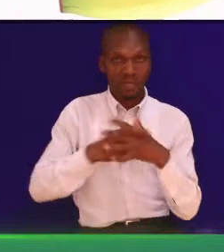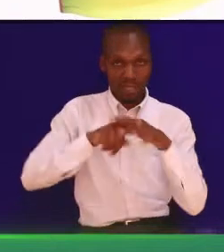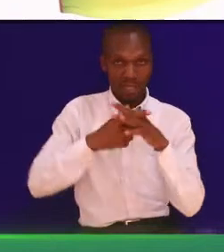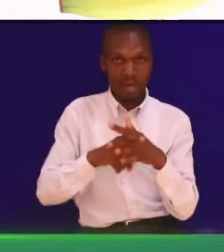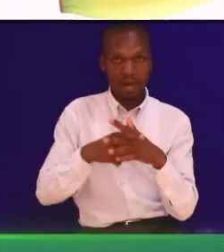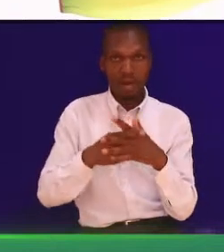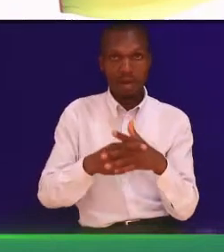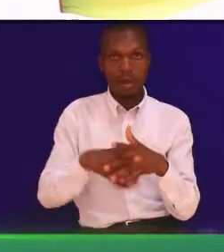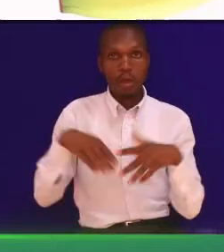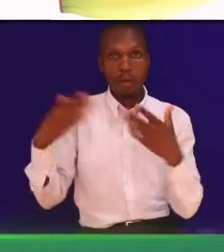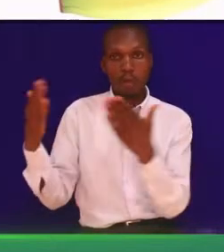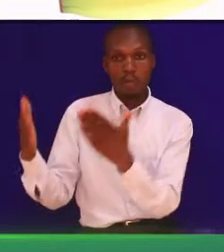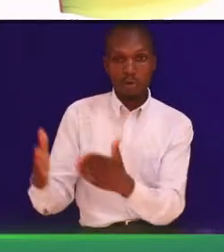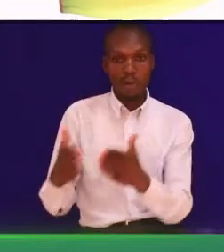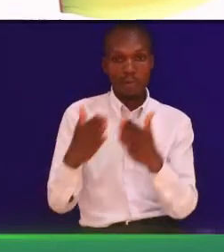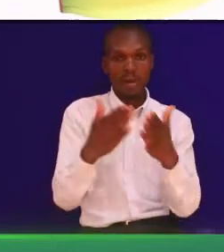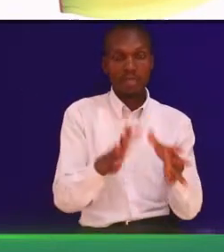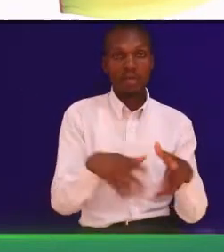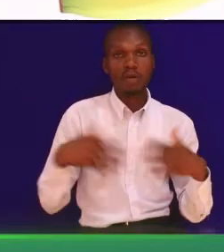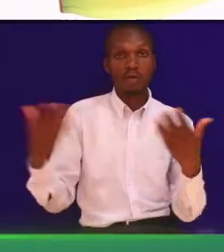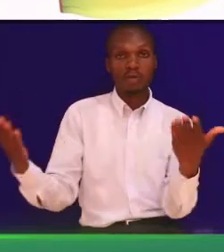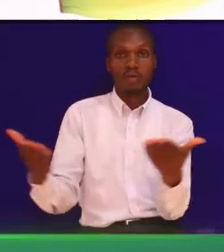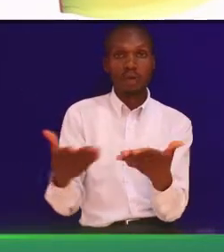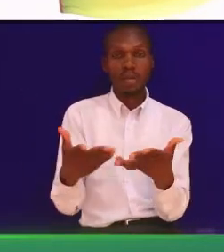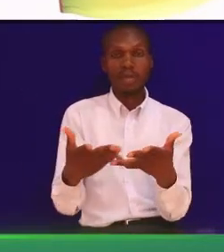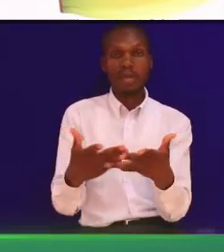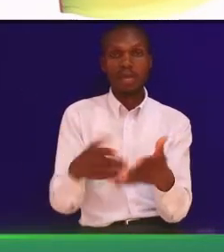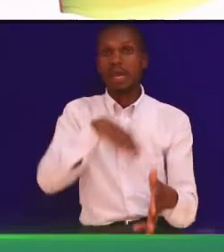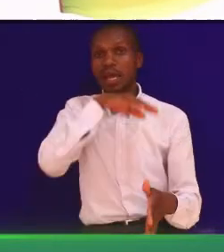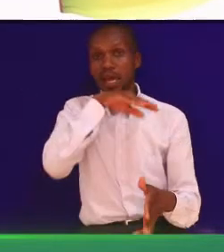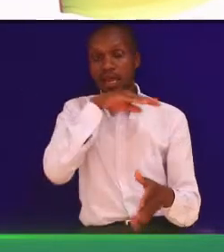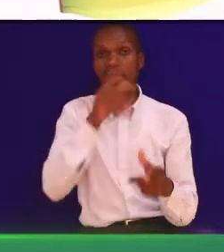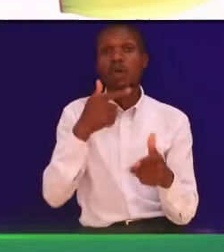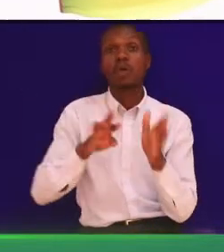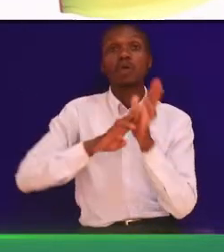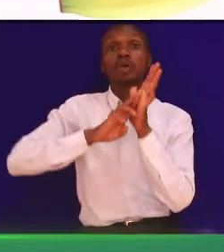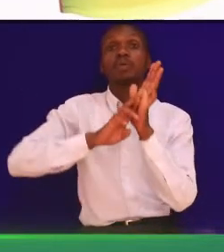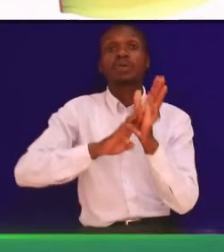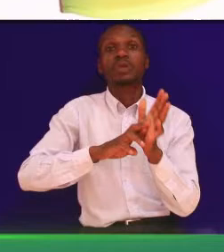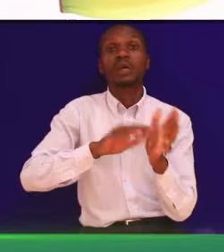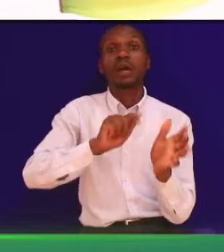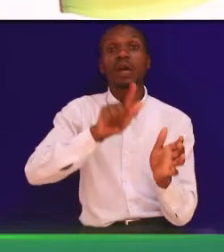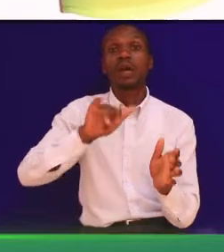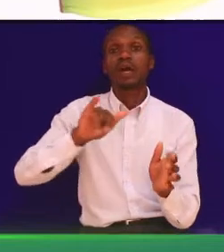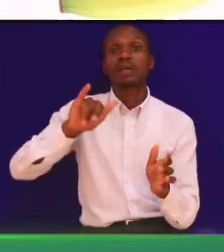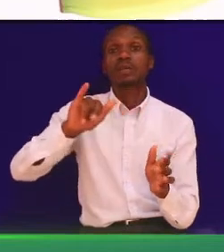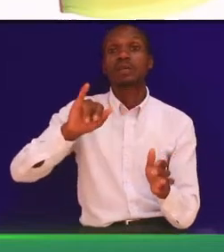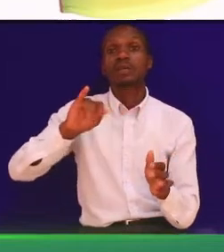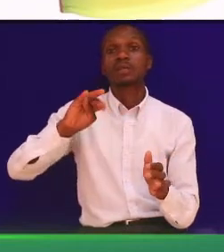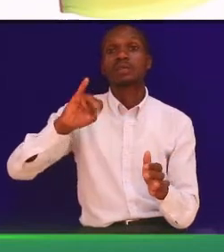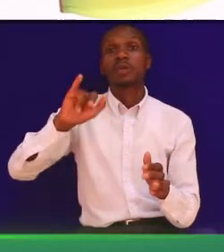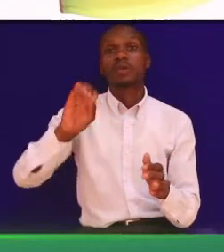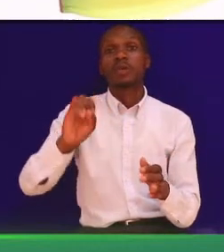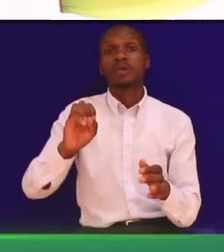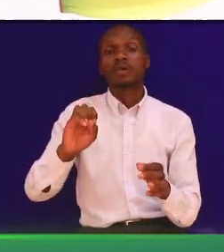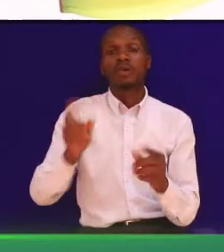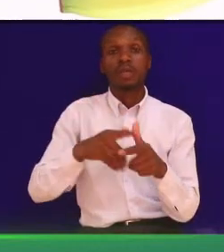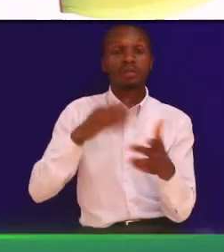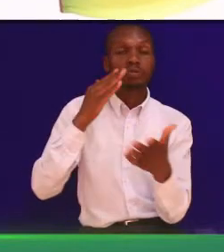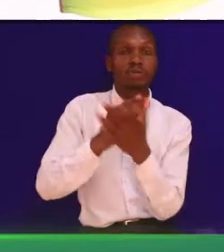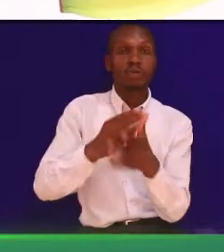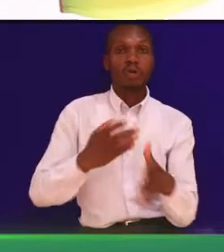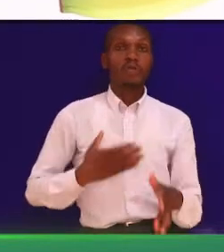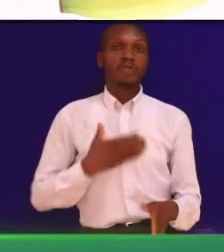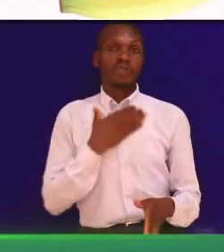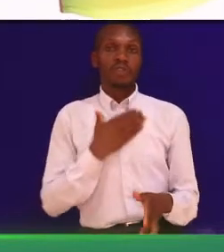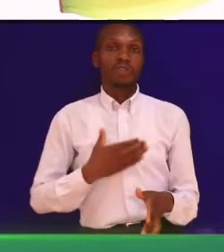umuraiwe kia magi odia mrela morodinga woyiba yoku irukio bendere ya umobu Azimio ora umoja woyokagire panangu charabu tara se kaunti ya